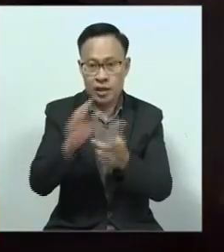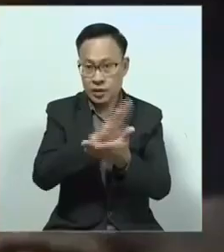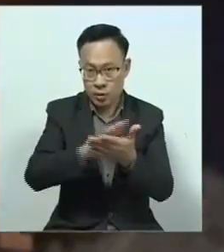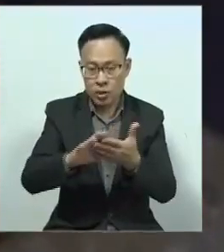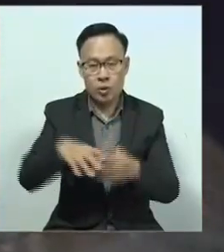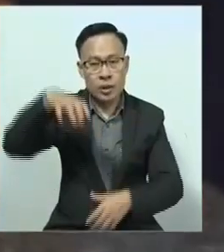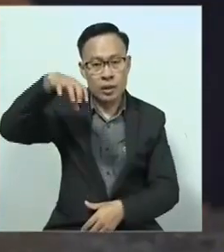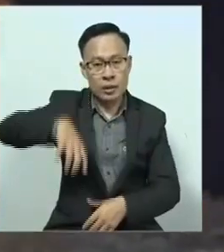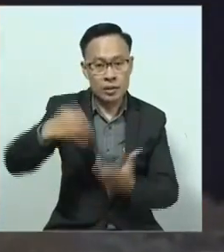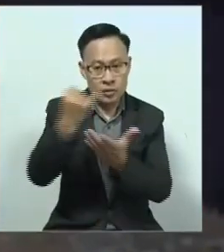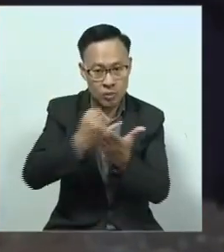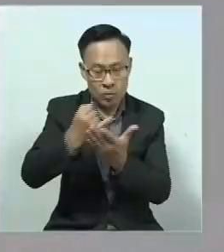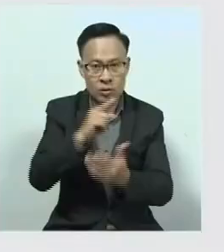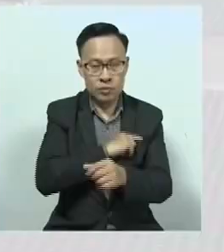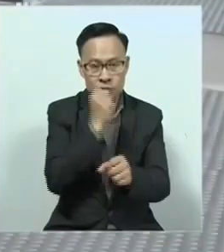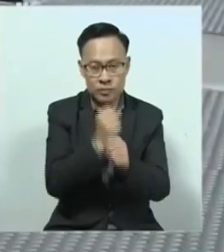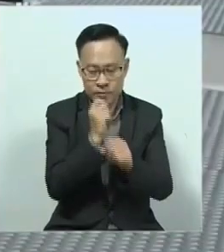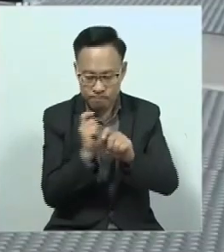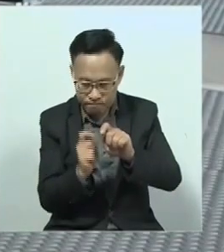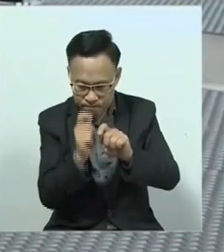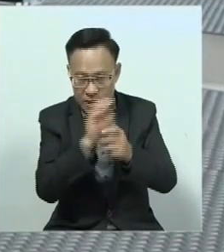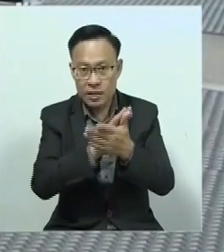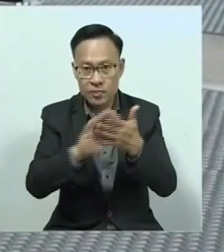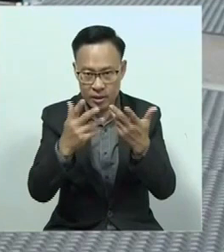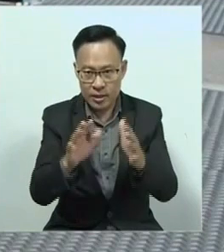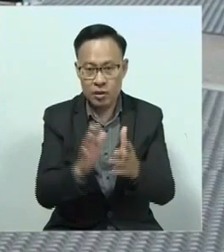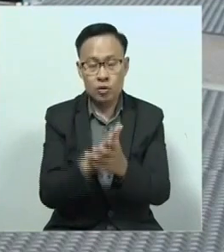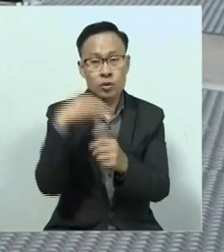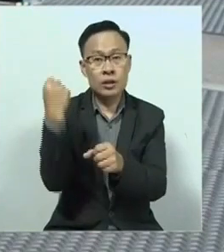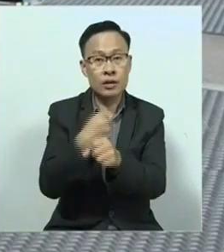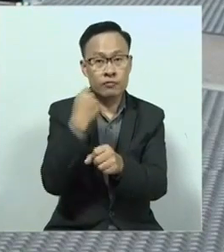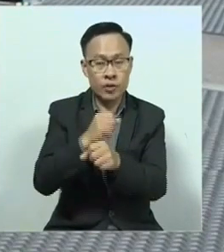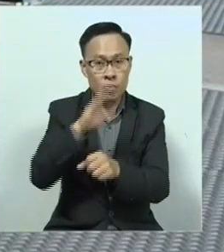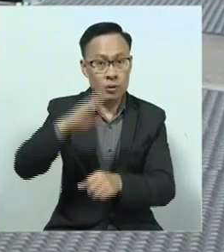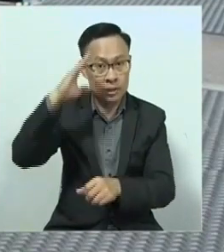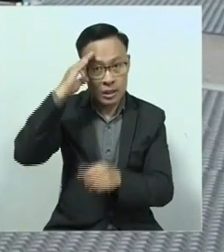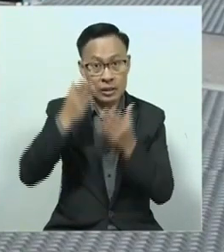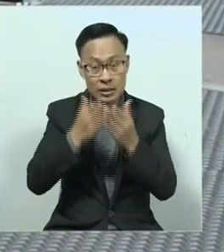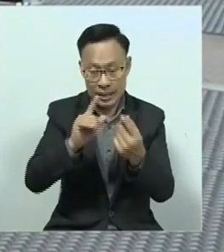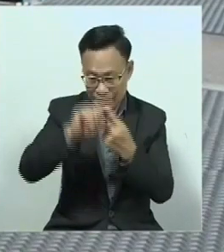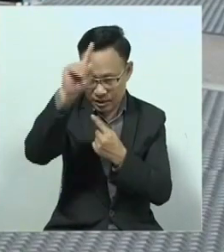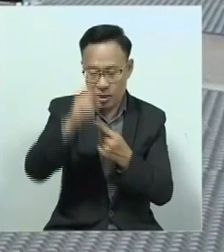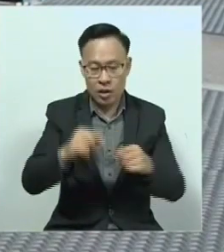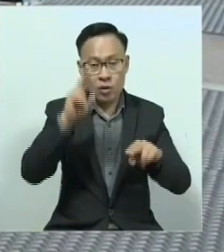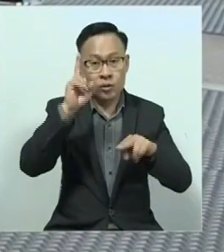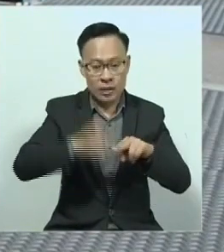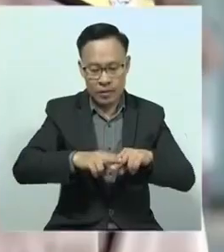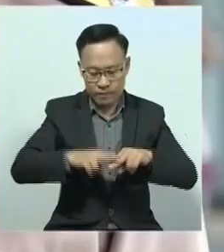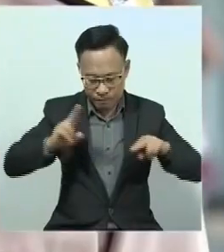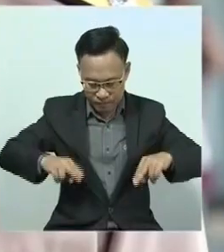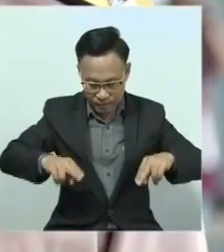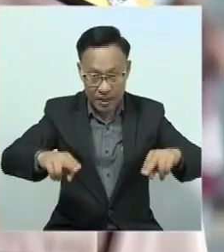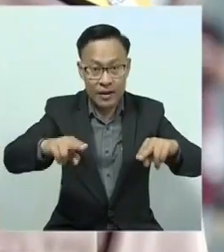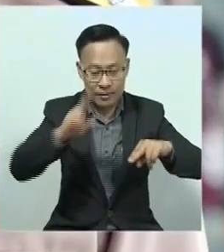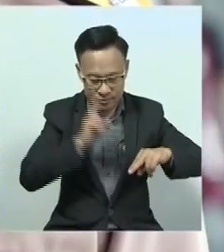างฝึกหมู่ของกรมศิลปากรนะครับสำหรับการฝึกซ้อมนอกจากฝึกซ้อมที่เขียงพายแล้วเนี่ยเราก็มีแผนในการฝึกซ้อม